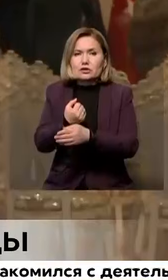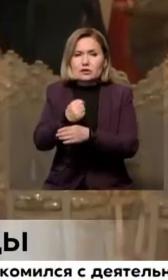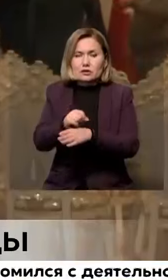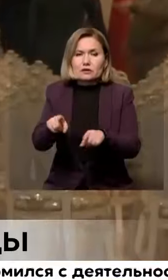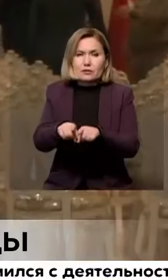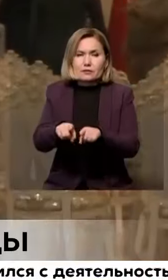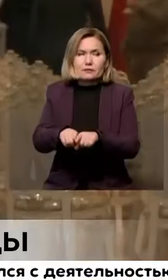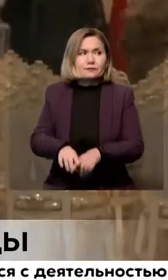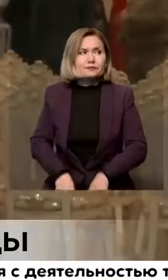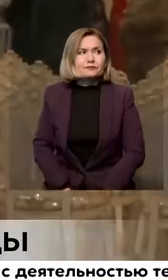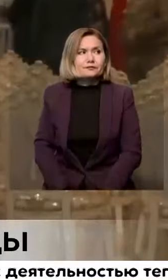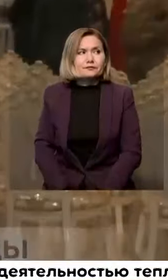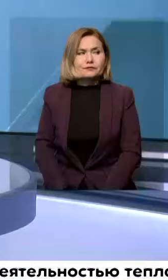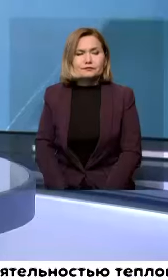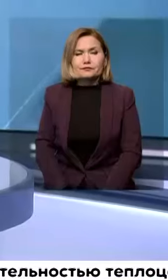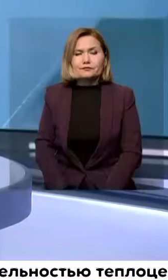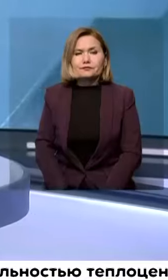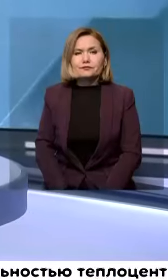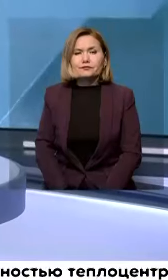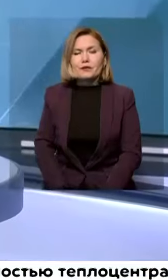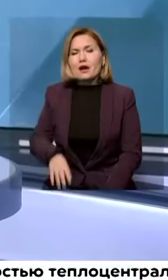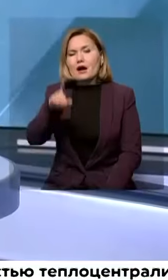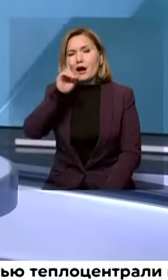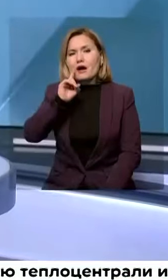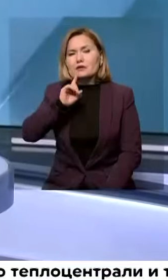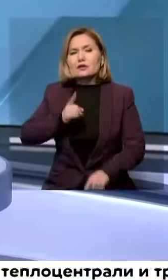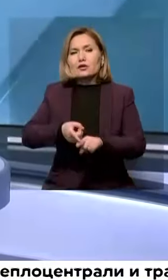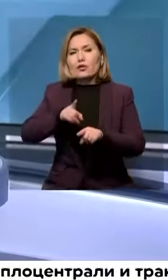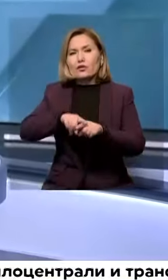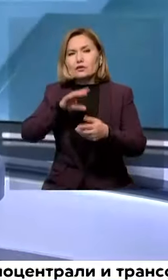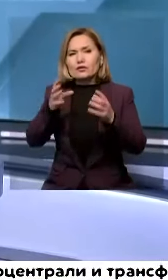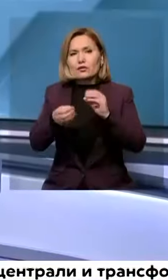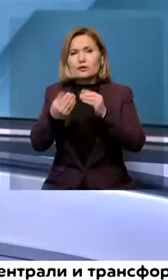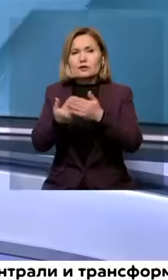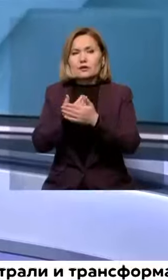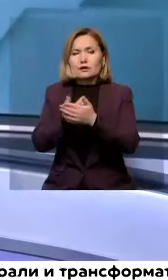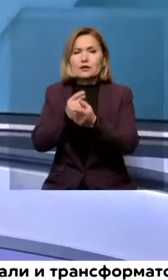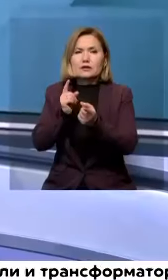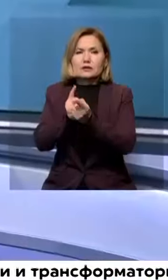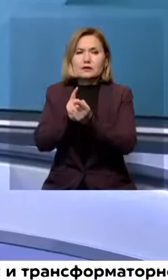Әзірге осы жаңалық күтіңіз.